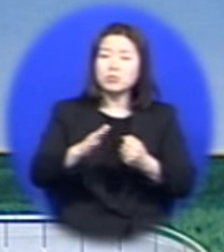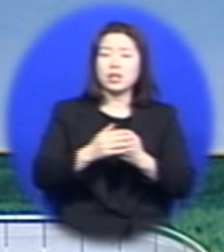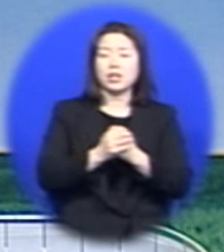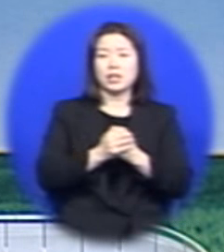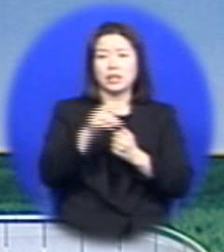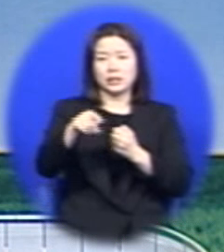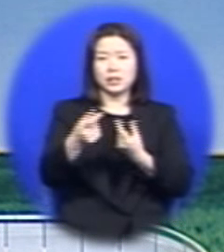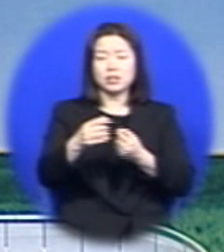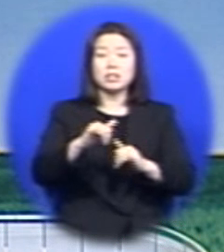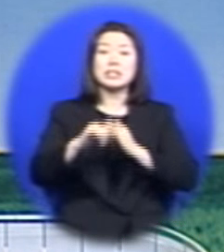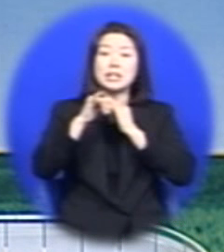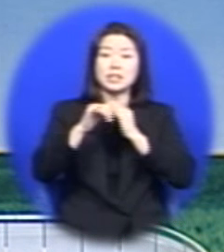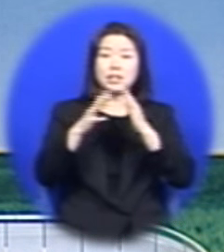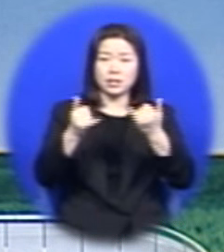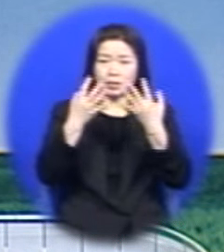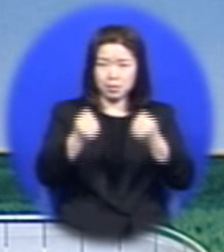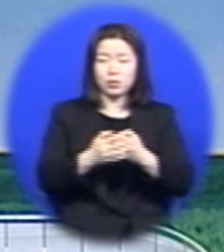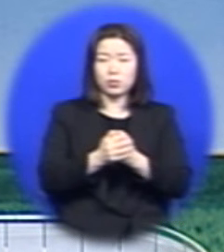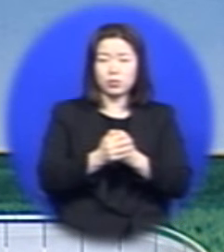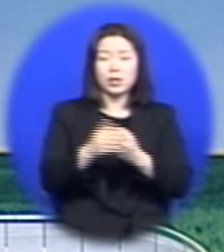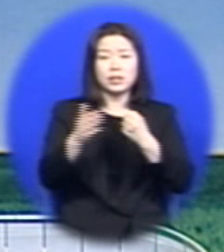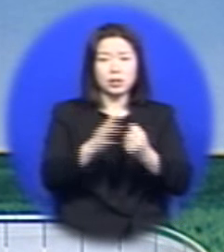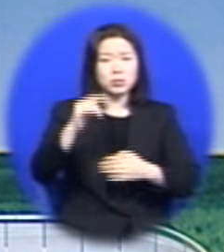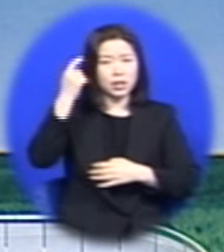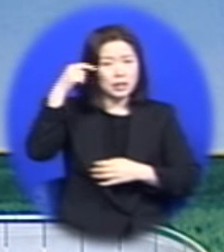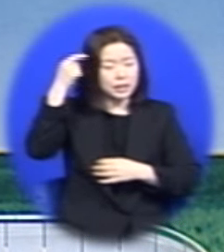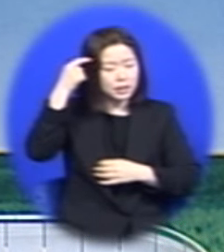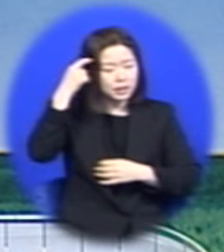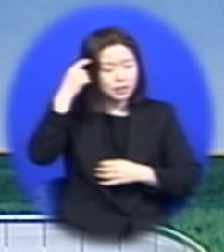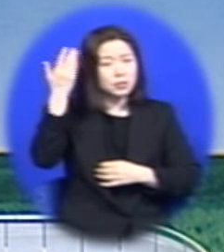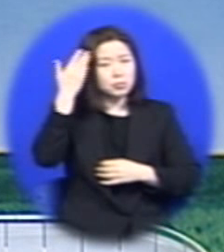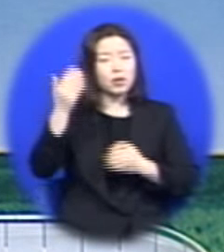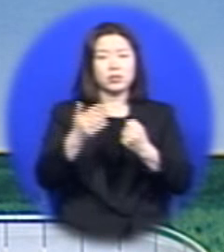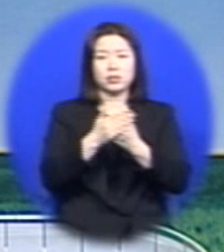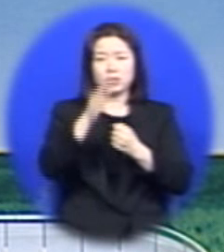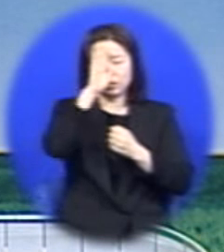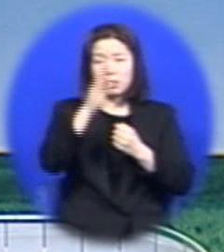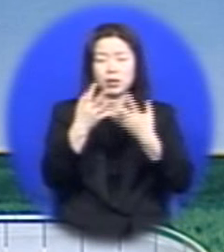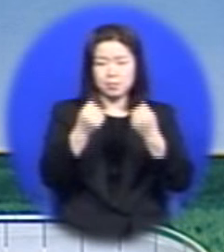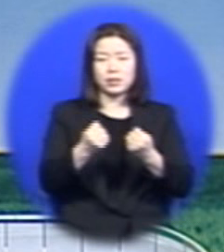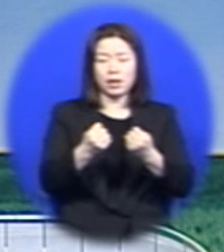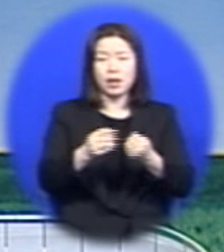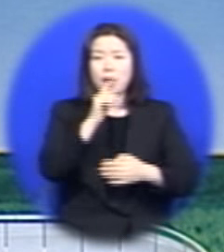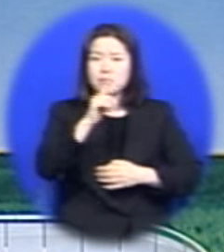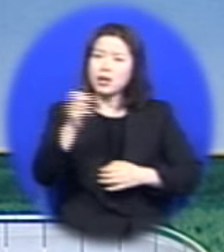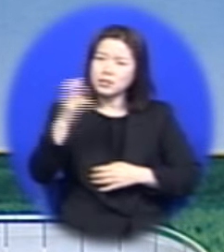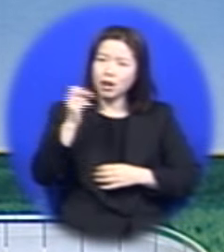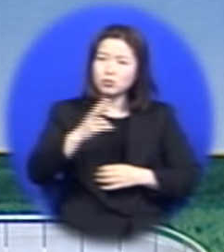자살자가 많고 그래서 정신병으로 고생하는 사람이 많은 모양이라. 말을 자꾸 그렇게